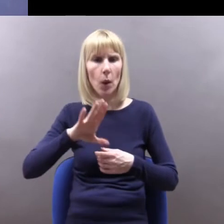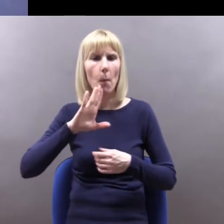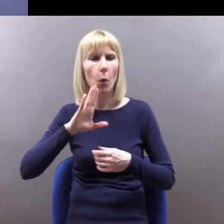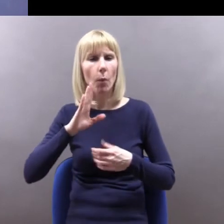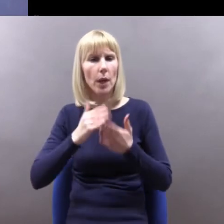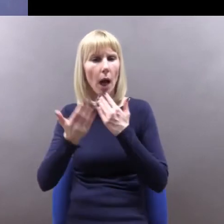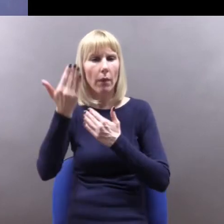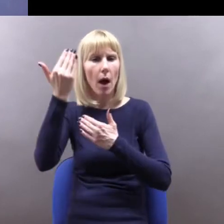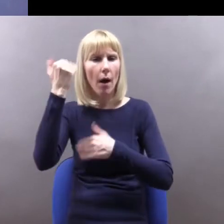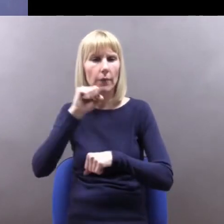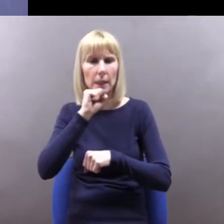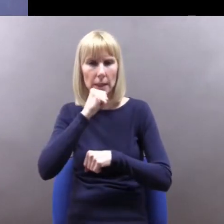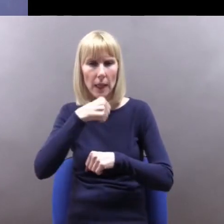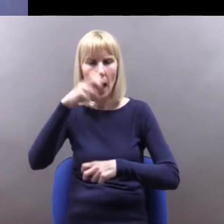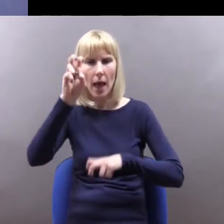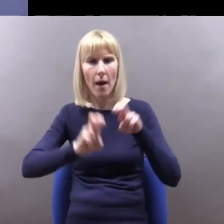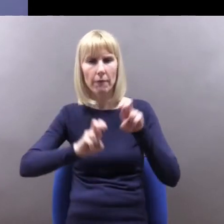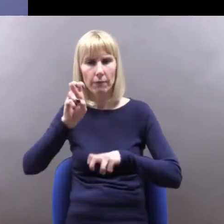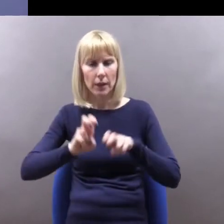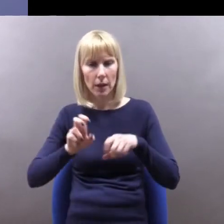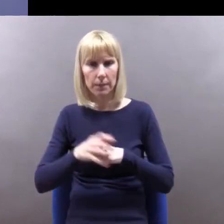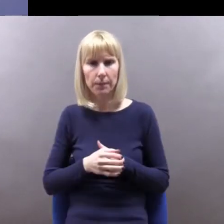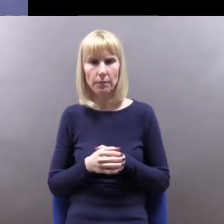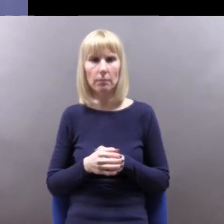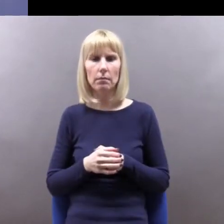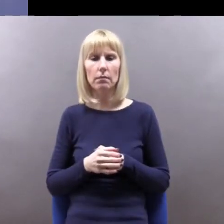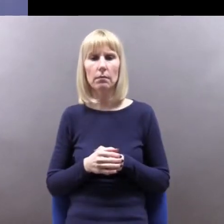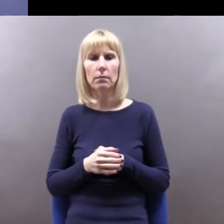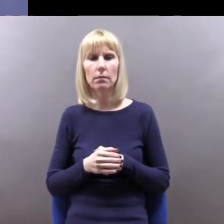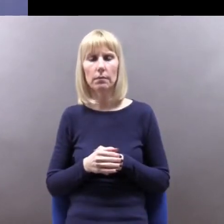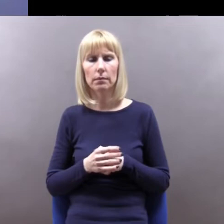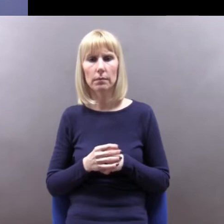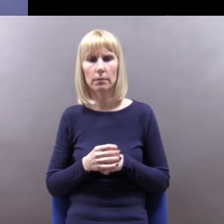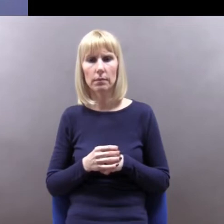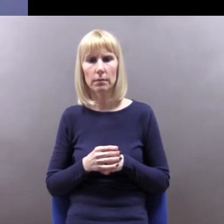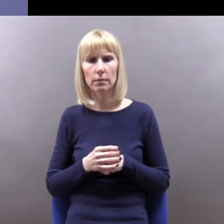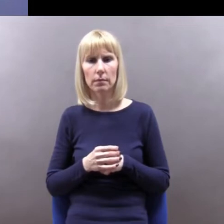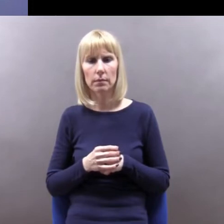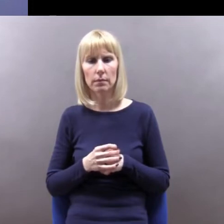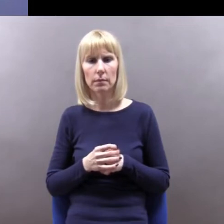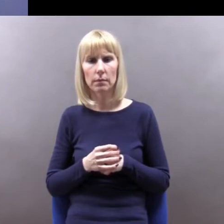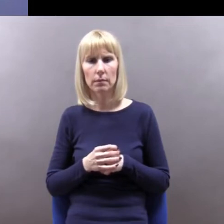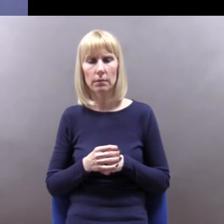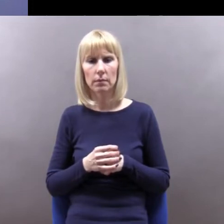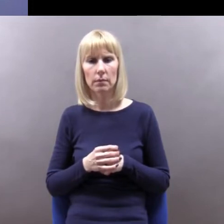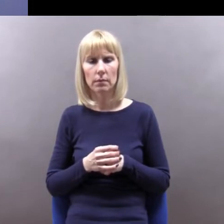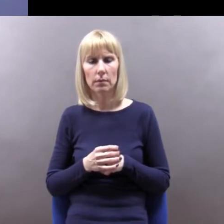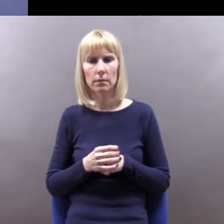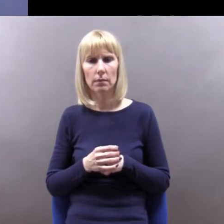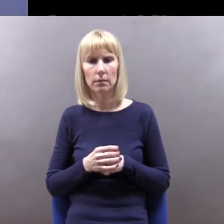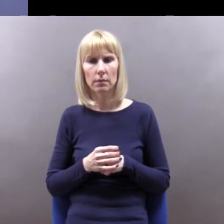stare windy w starych budynkach, że jest szyb otwarty. Co o nich myślicie i o